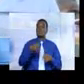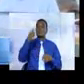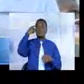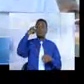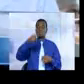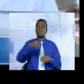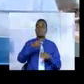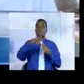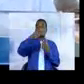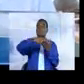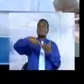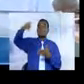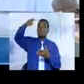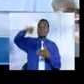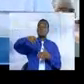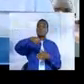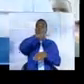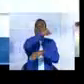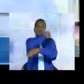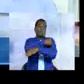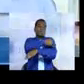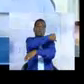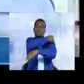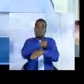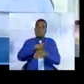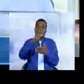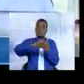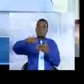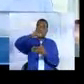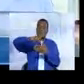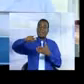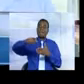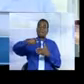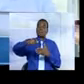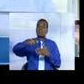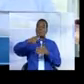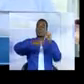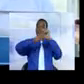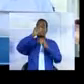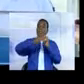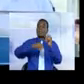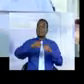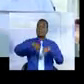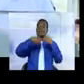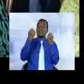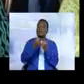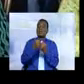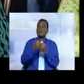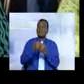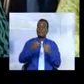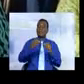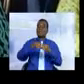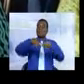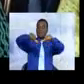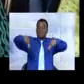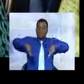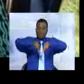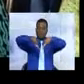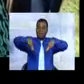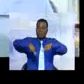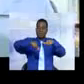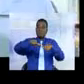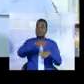pour la réhabilitation de l'infirmerie du lycée. La réhabilitation des salles spécialisées de SVT et de physique-chimie.